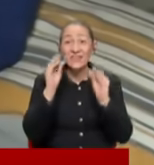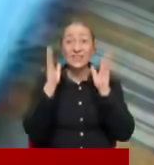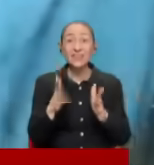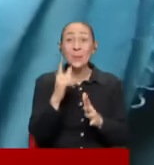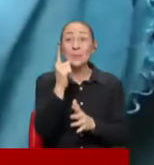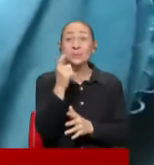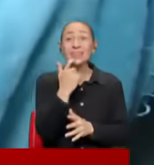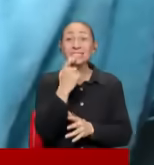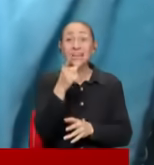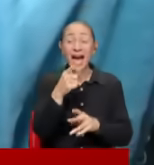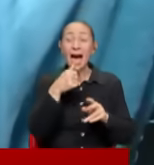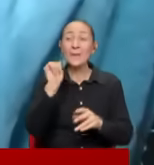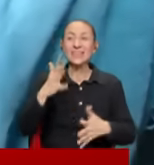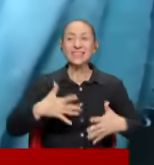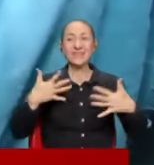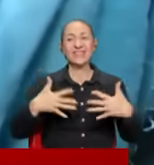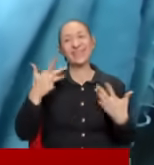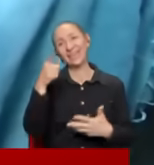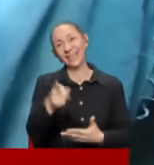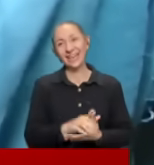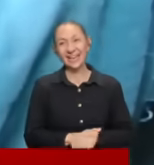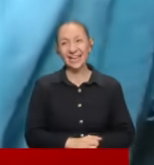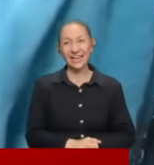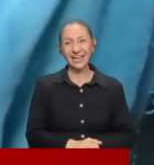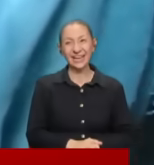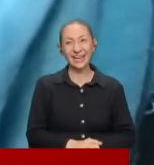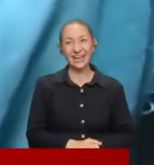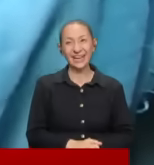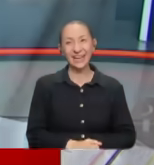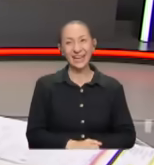çok 1,5 yaşındaki abisi sevindi.